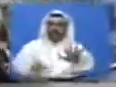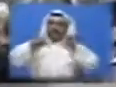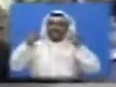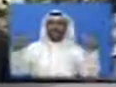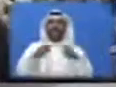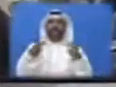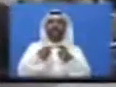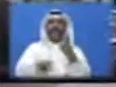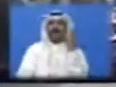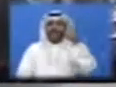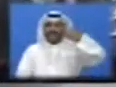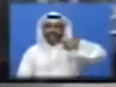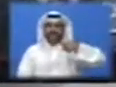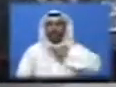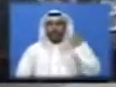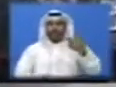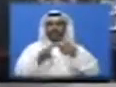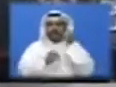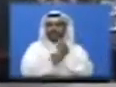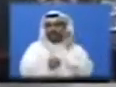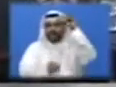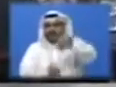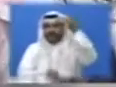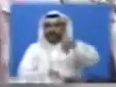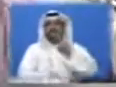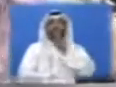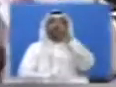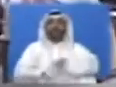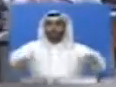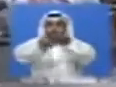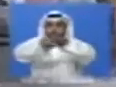واختتام الاجتماع 13 للوزراء ورؤساء الخدمة المدنية